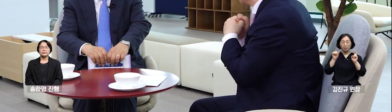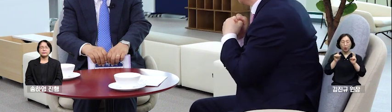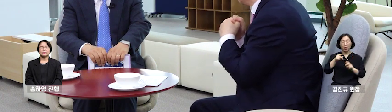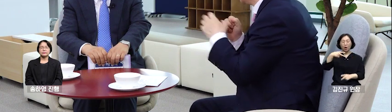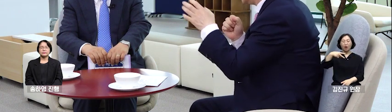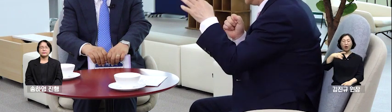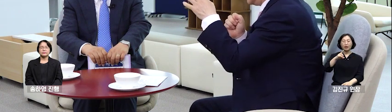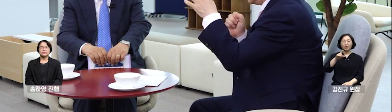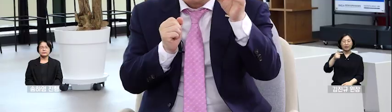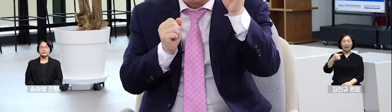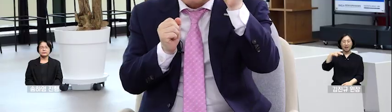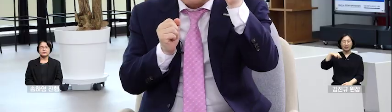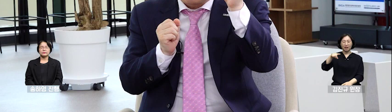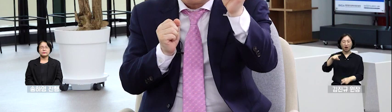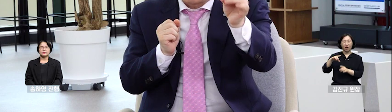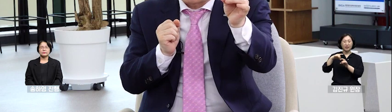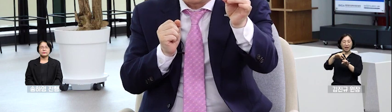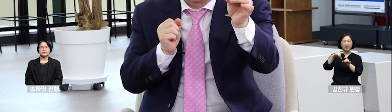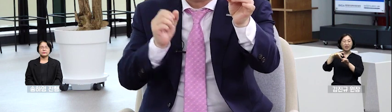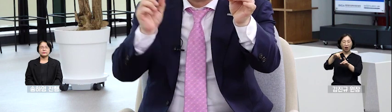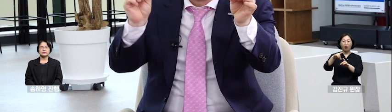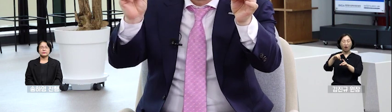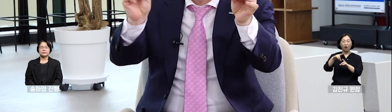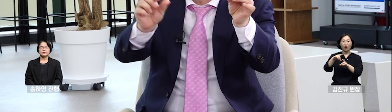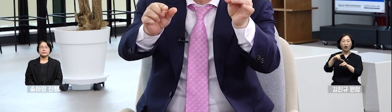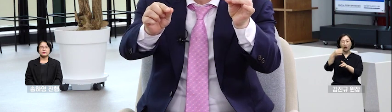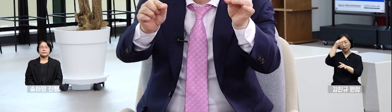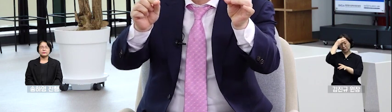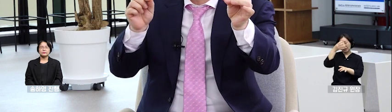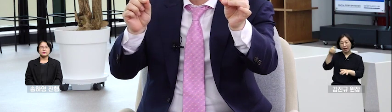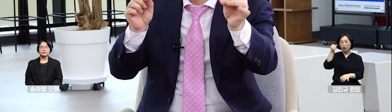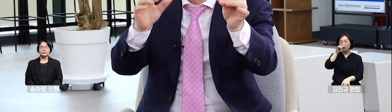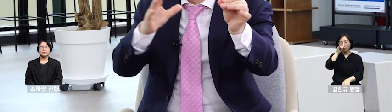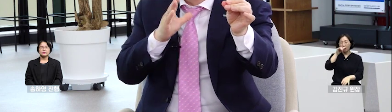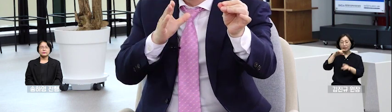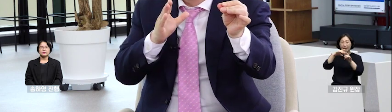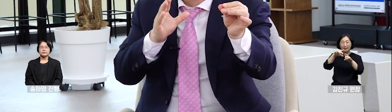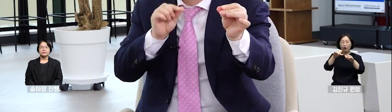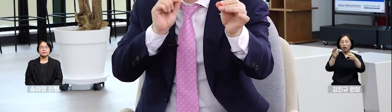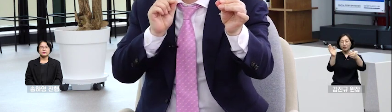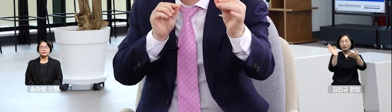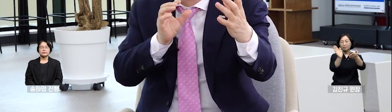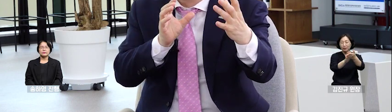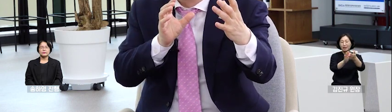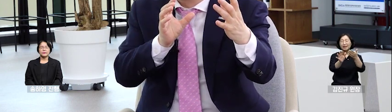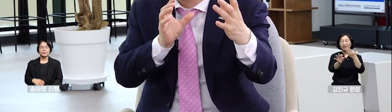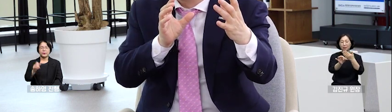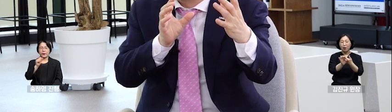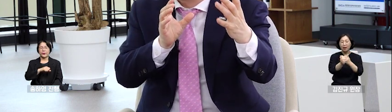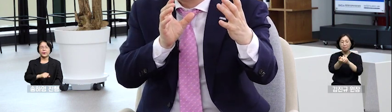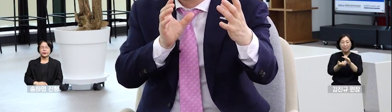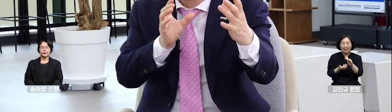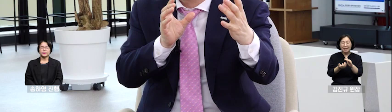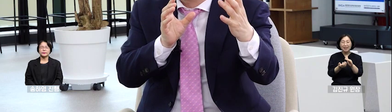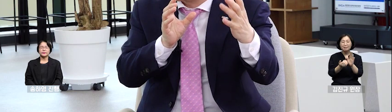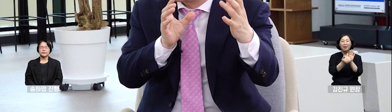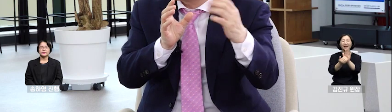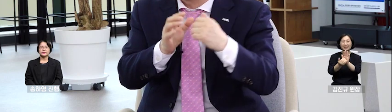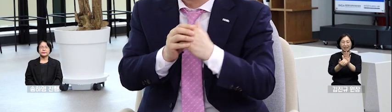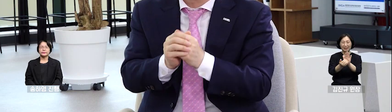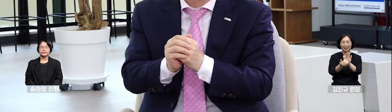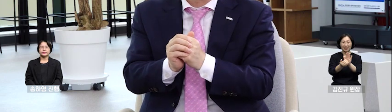기술을 하고 있어요 그러니까 그 센스 를 붙이면 전기 누전 하는 걸 미리 하시는 그런 센서를 갖고 있는